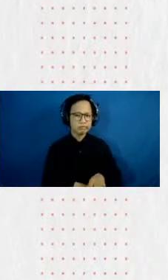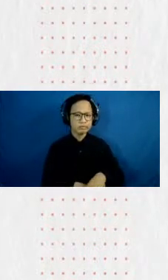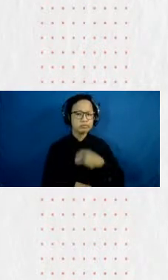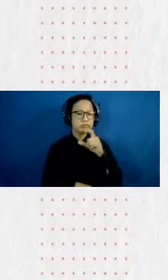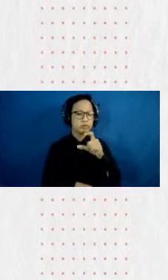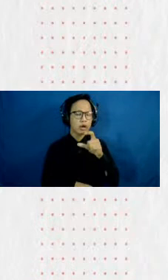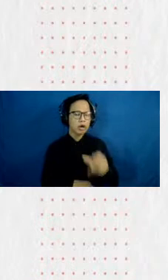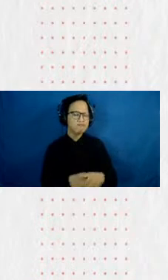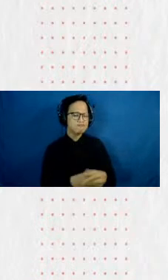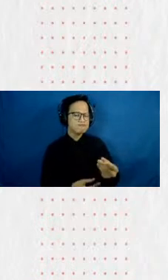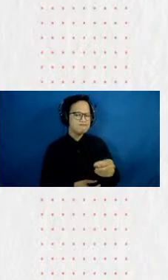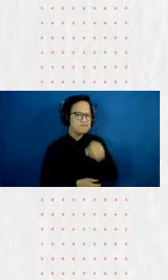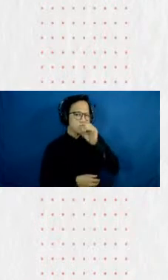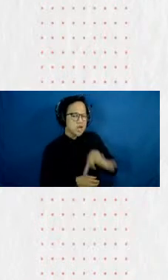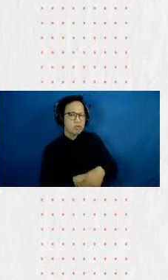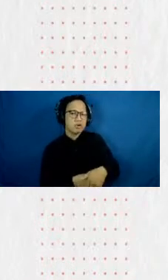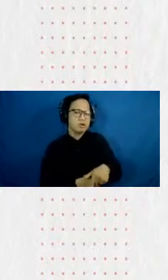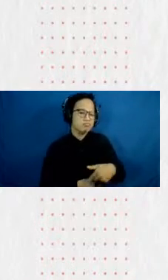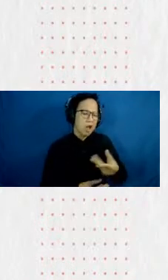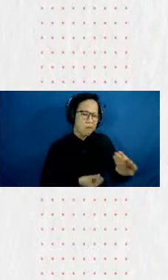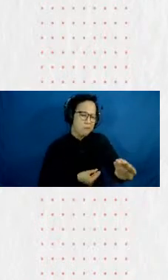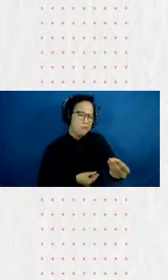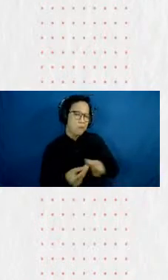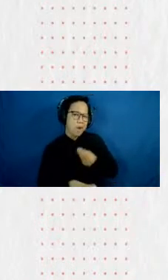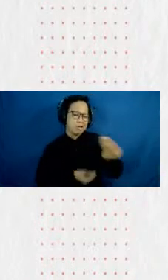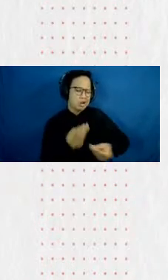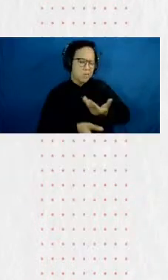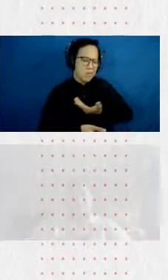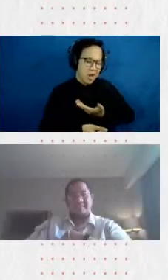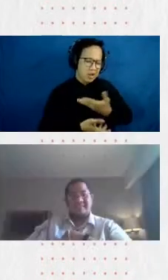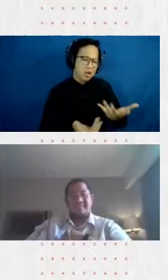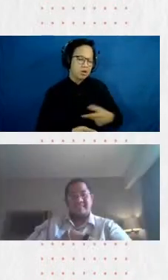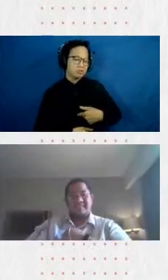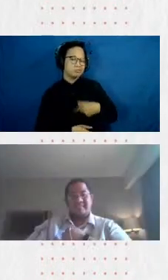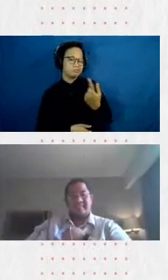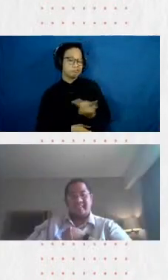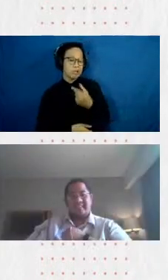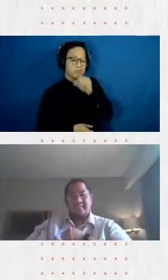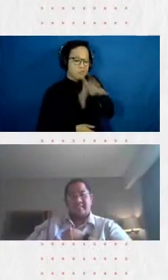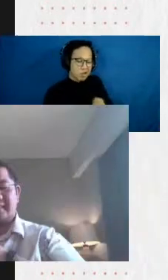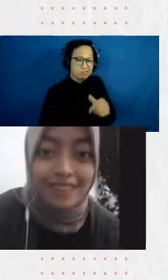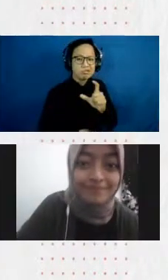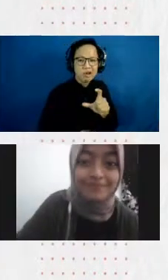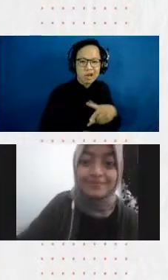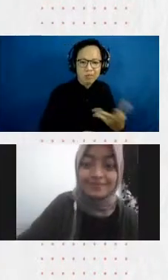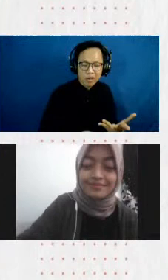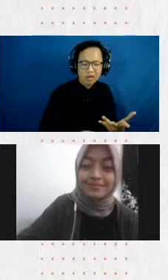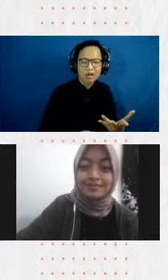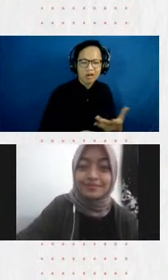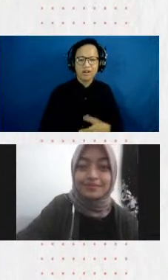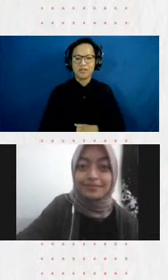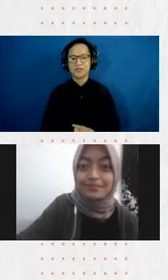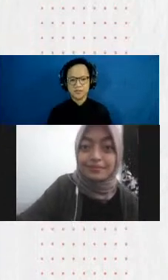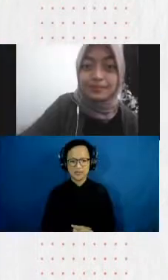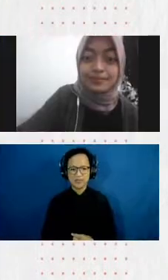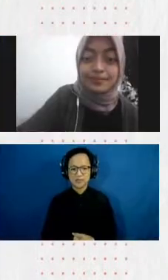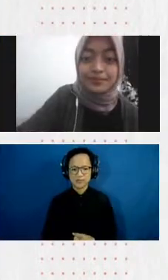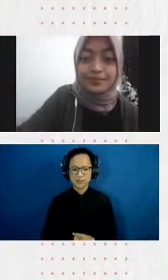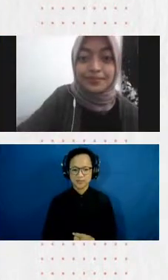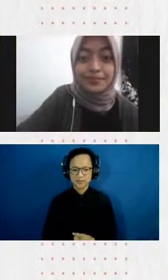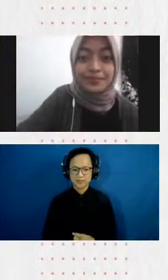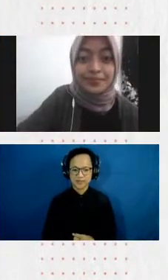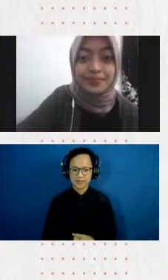pertama aku langsung tanyakan kepada Kak Rizal. Boleh Kak? Dan Kak Rachel nanti boleh jawab juga. Oh